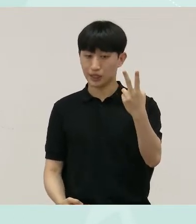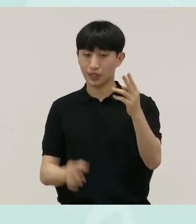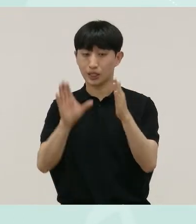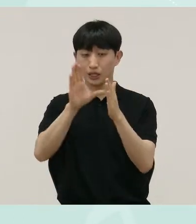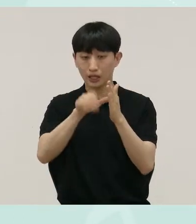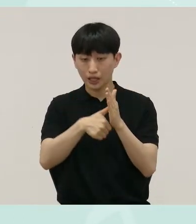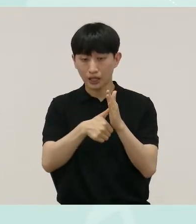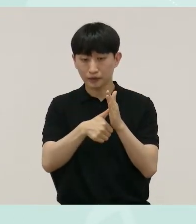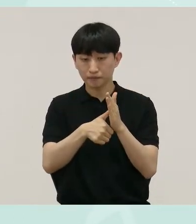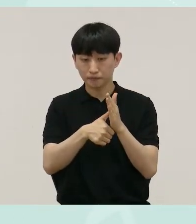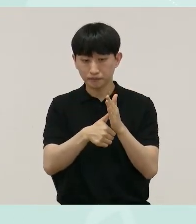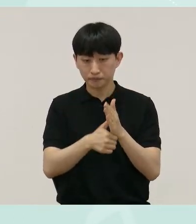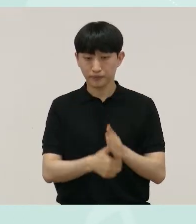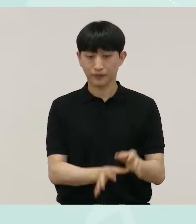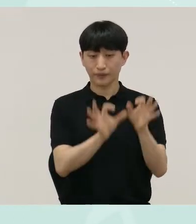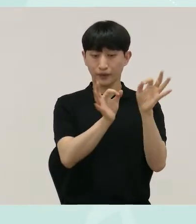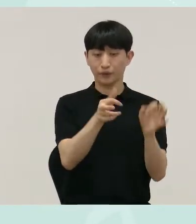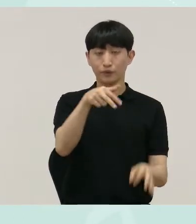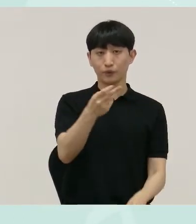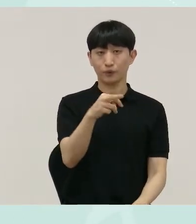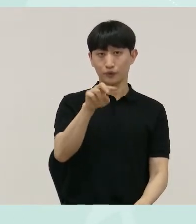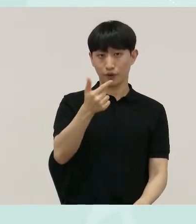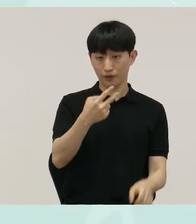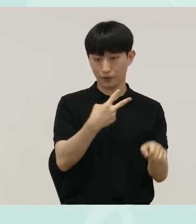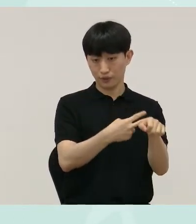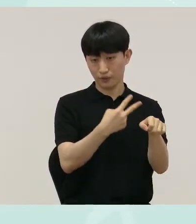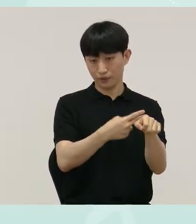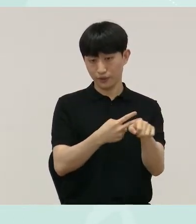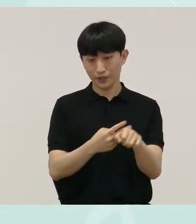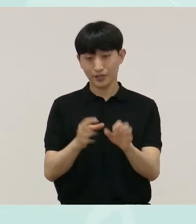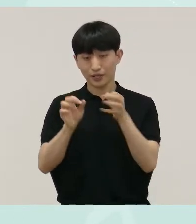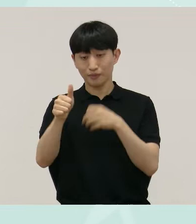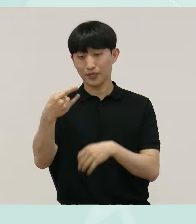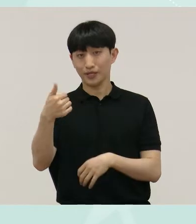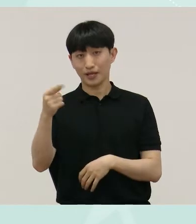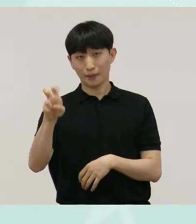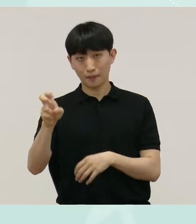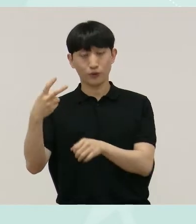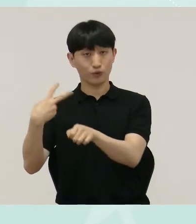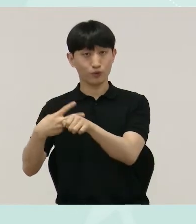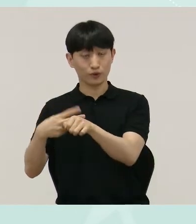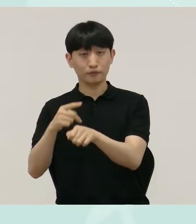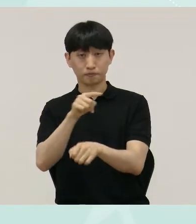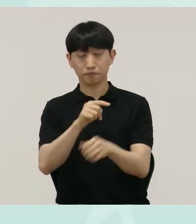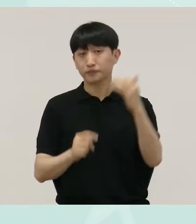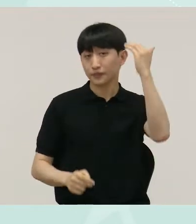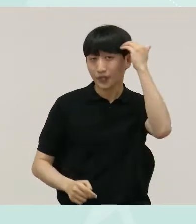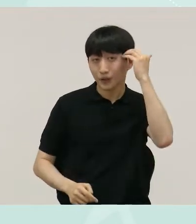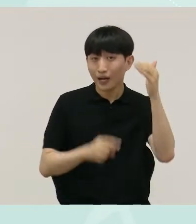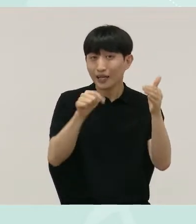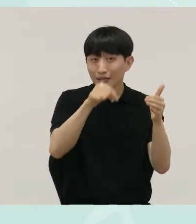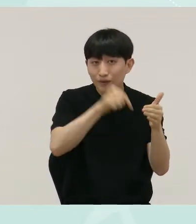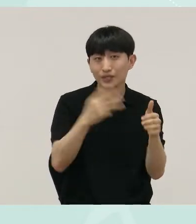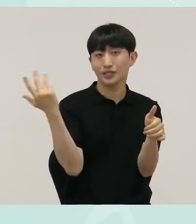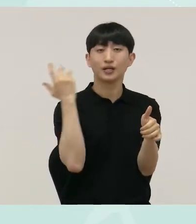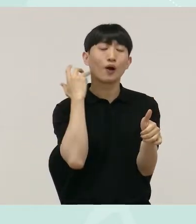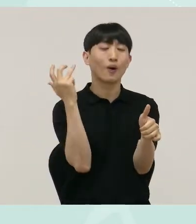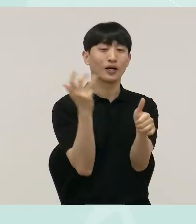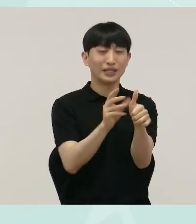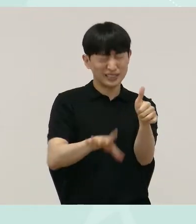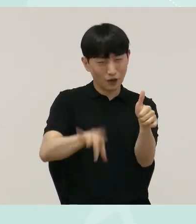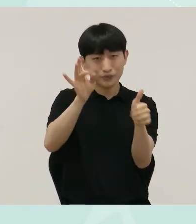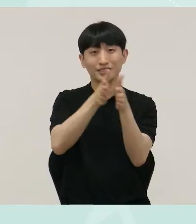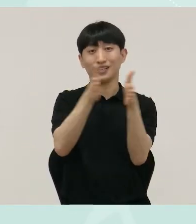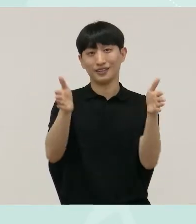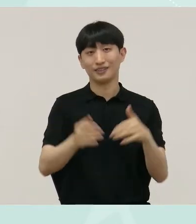저희 은사님이신 김종선 교수님과 연세대의 우리 김인환 교수님께서 한국 환자들에서의 인공화호를 첫 이식을 시작하셨다라고 기억을